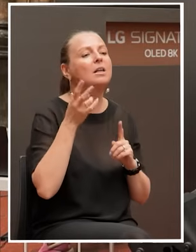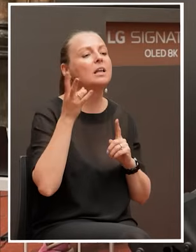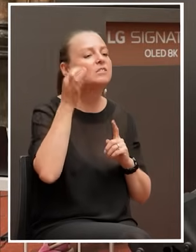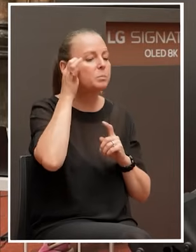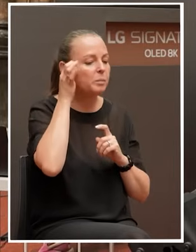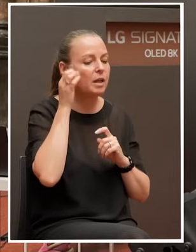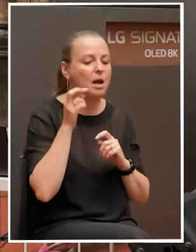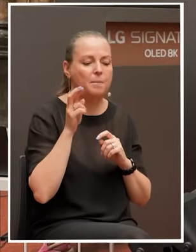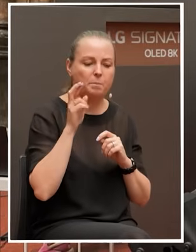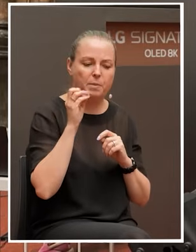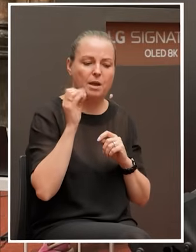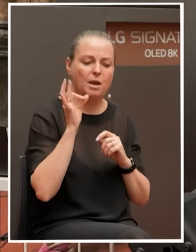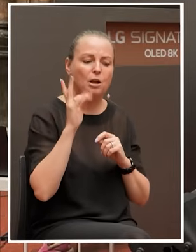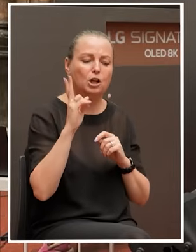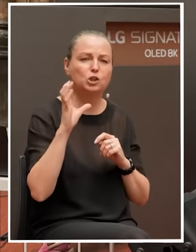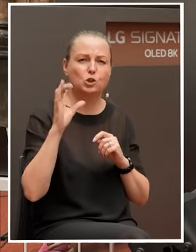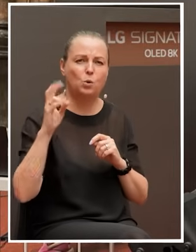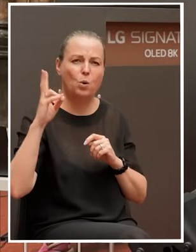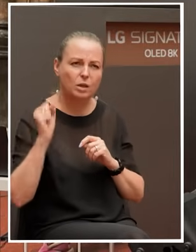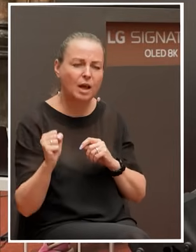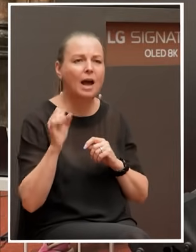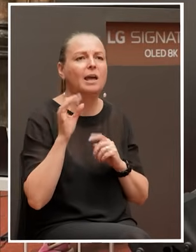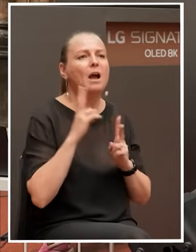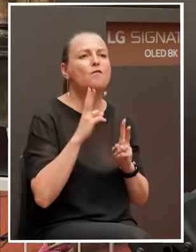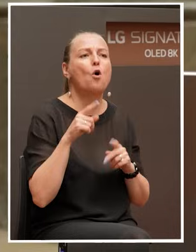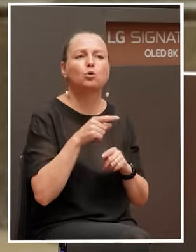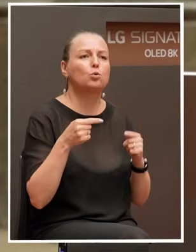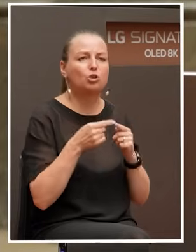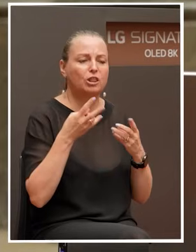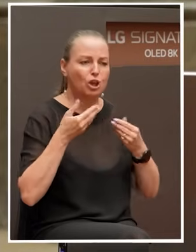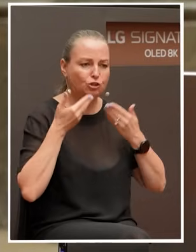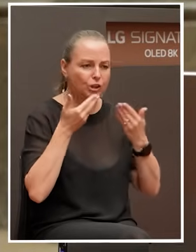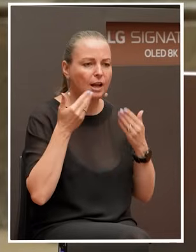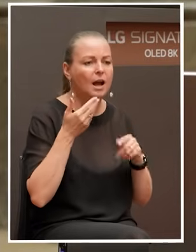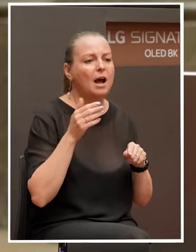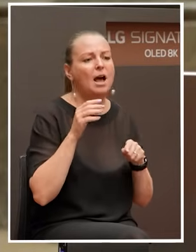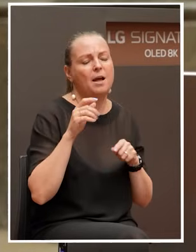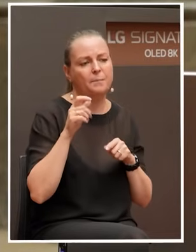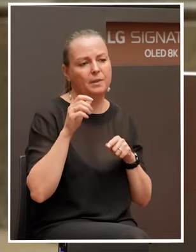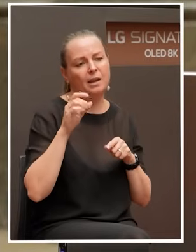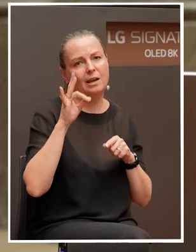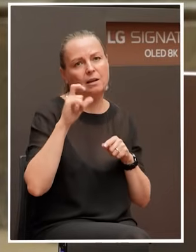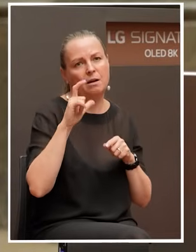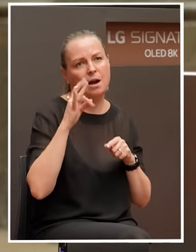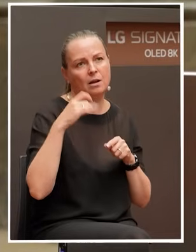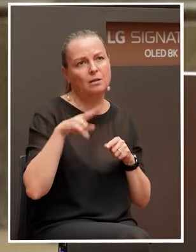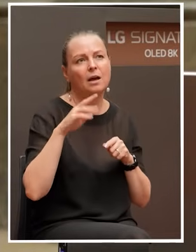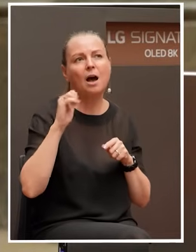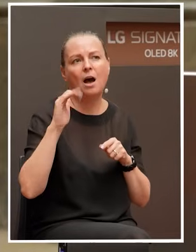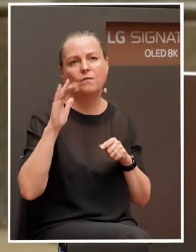Бергсона, которого Моне, скорее всего, не читал, и уж кого он точно не читал, он не читал Эрнста Маха и Рихарда